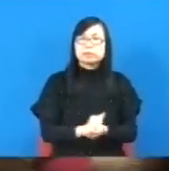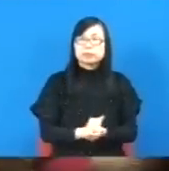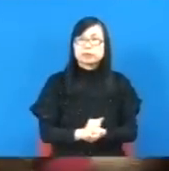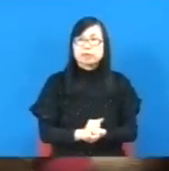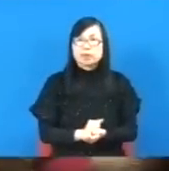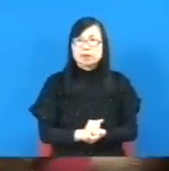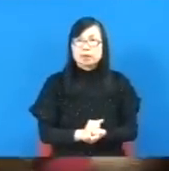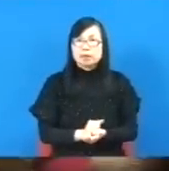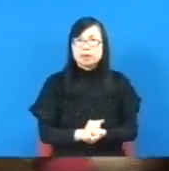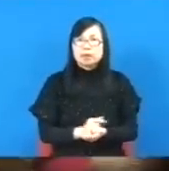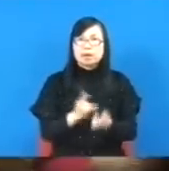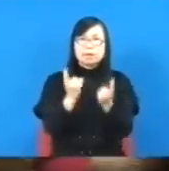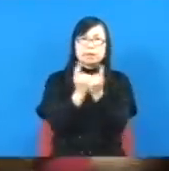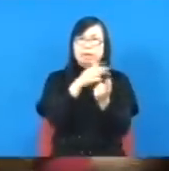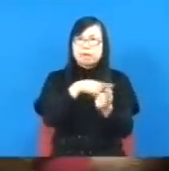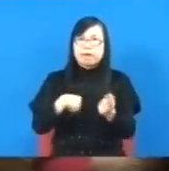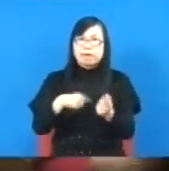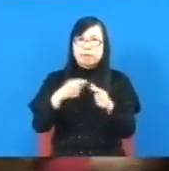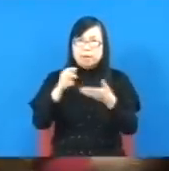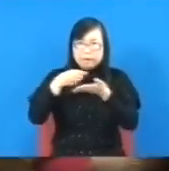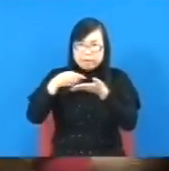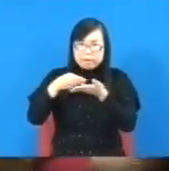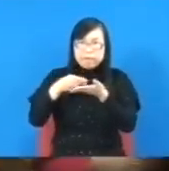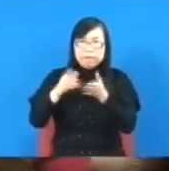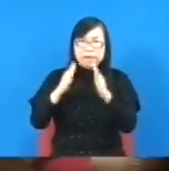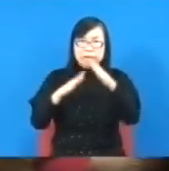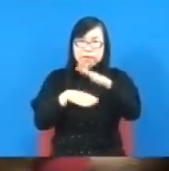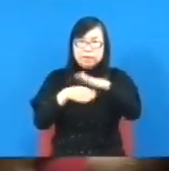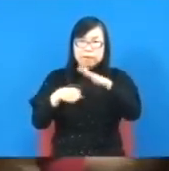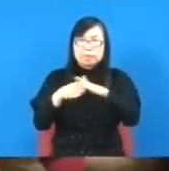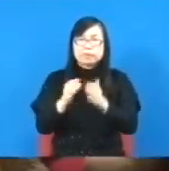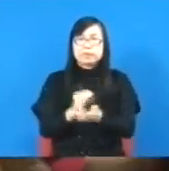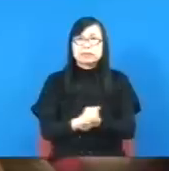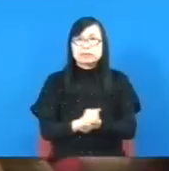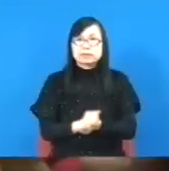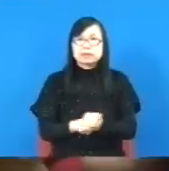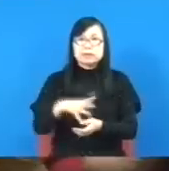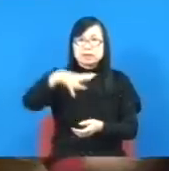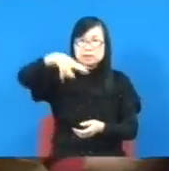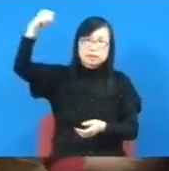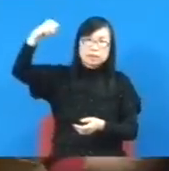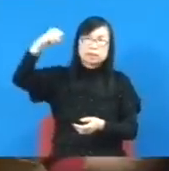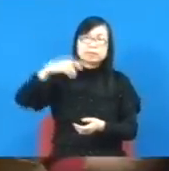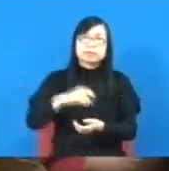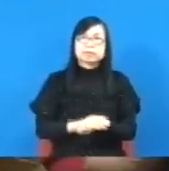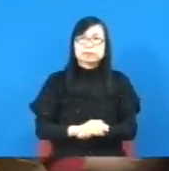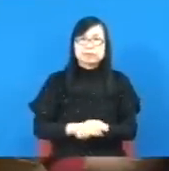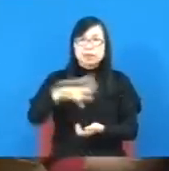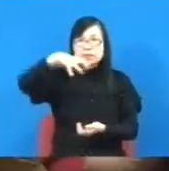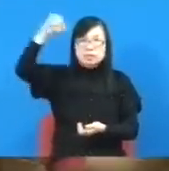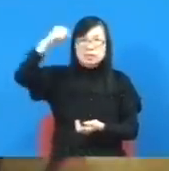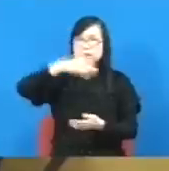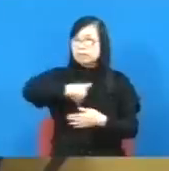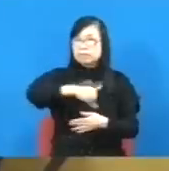去到唔知邊間飯店，北京大飯店定邊度啦？其實佢都係即係搭通天地線，熄燈啊都，熄燈趕佢